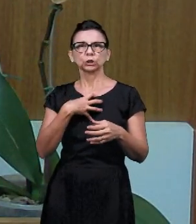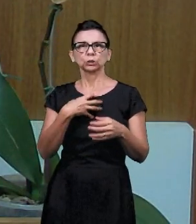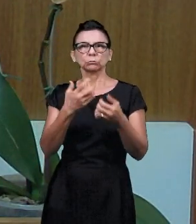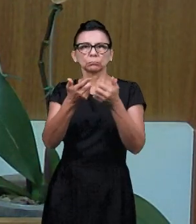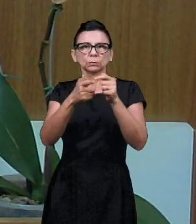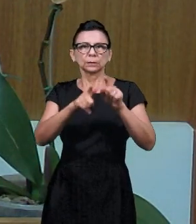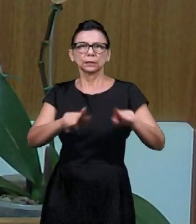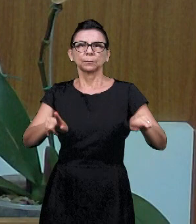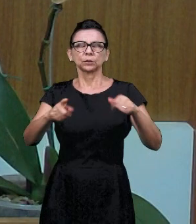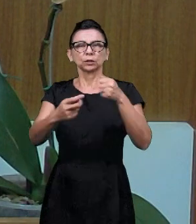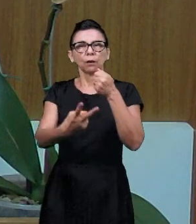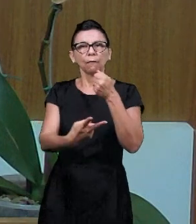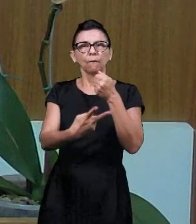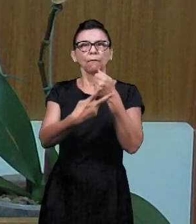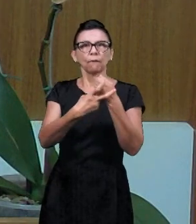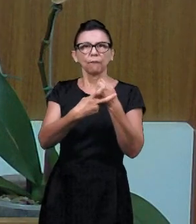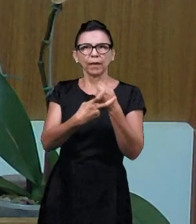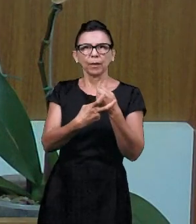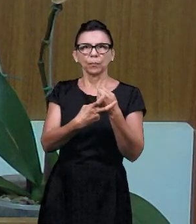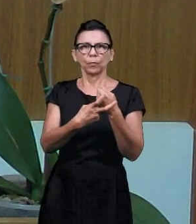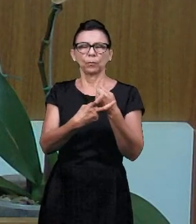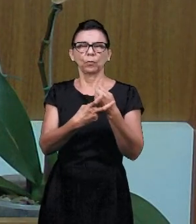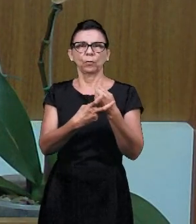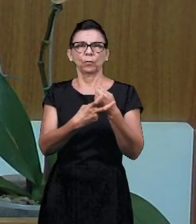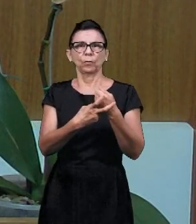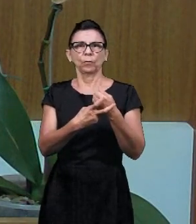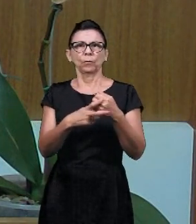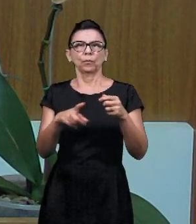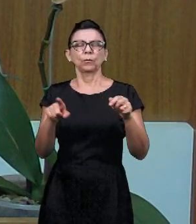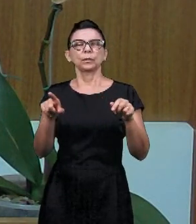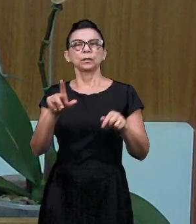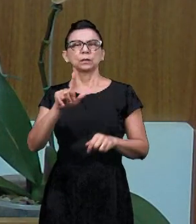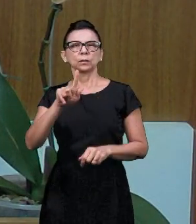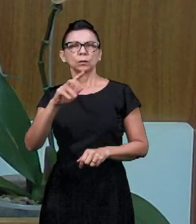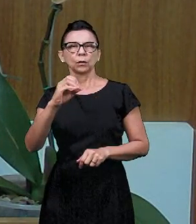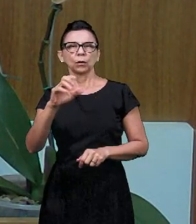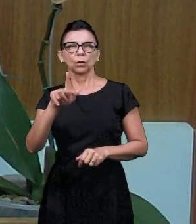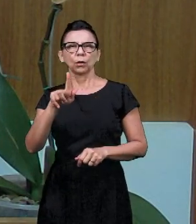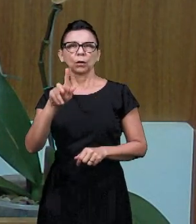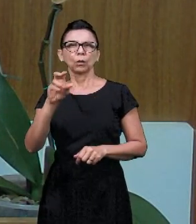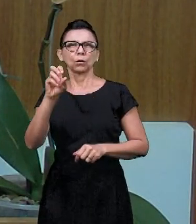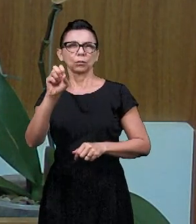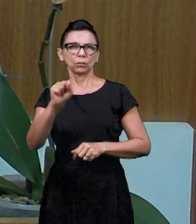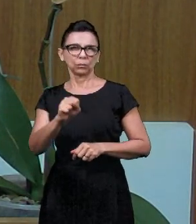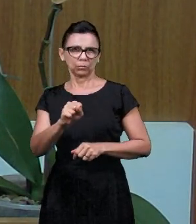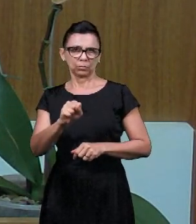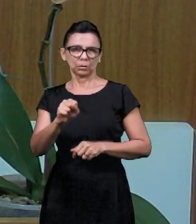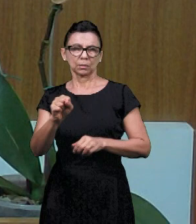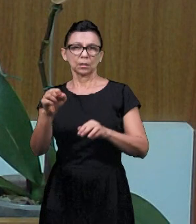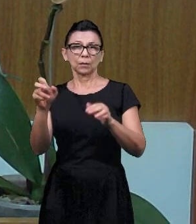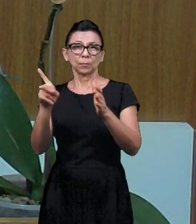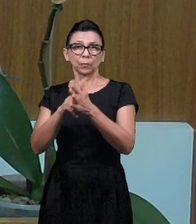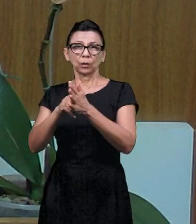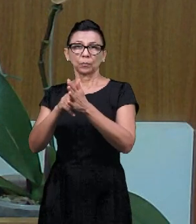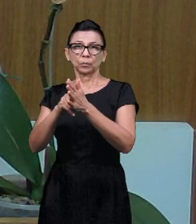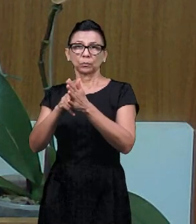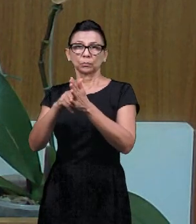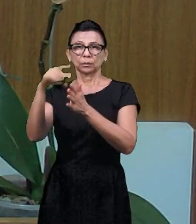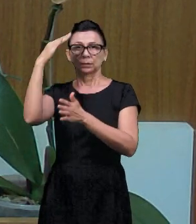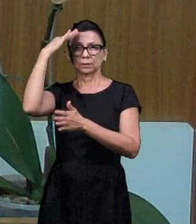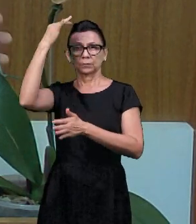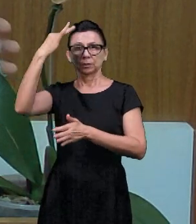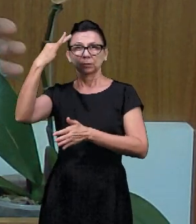Logos, sont des parties de la sagesse de Dieu. Donc, ils agissent si bien dans l'œuvre de la création,